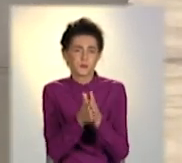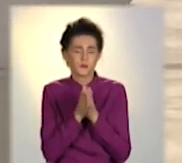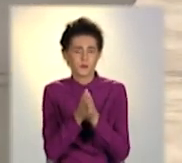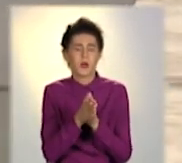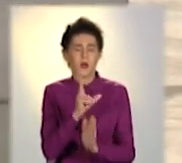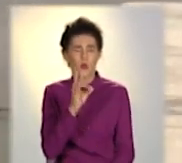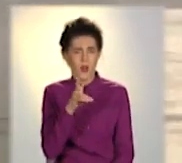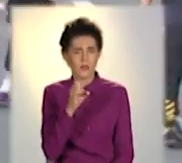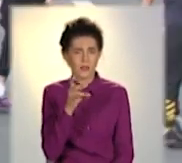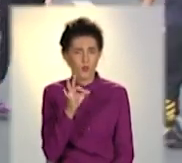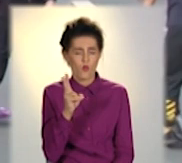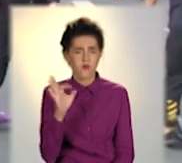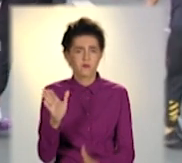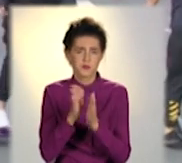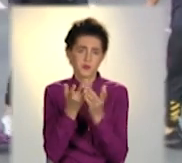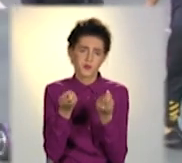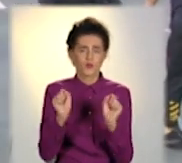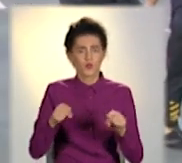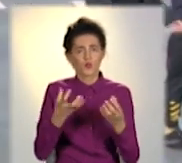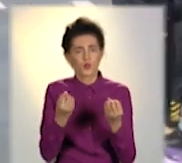Вікторовича, просьбу задіювати,